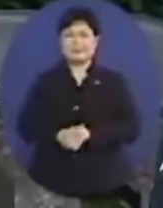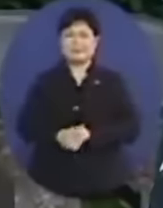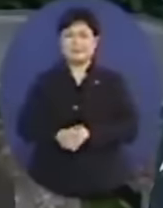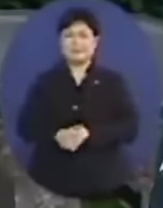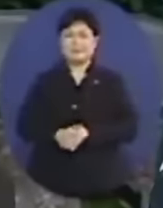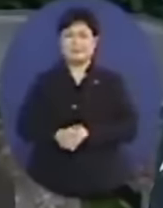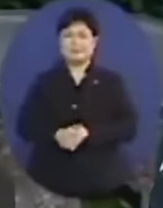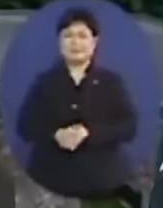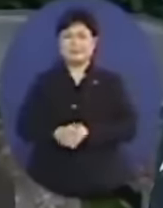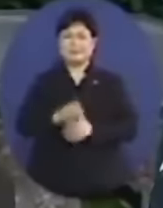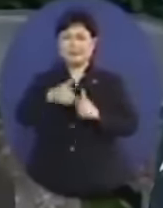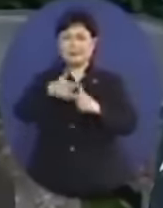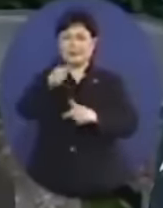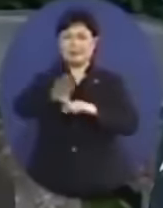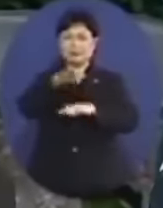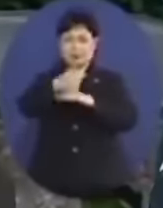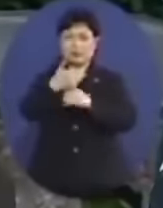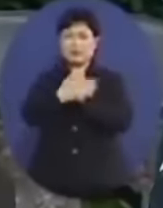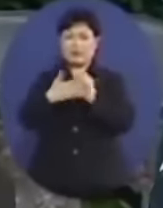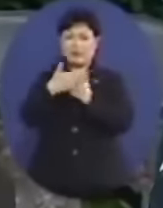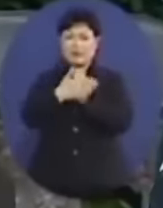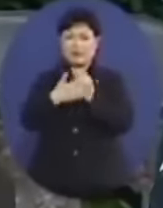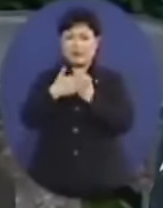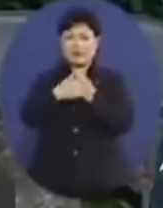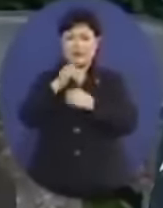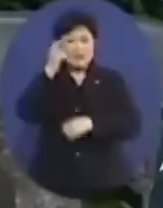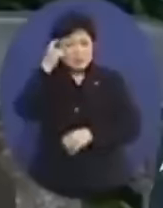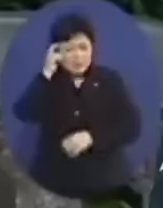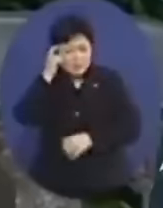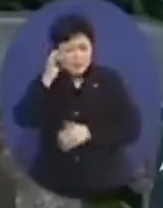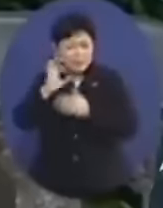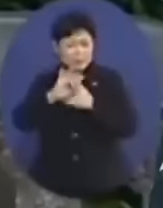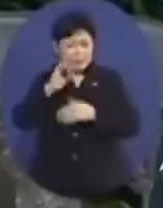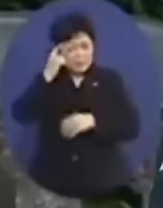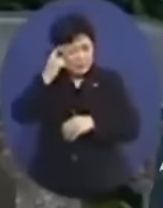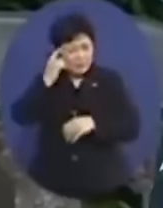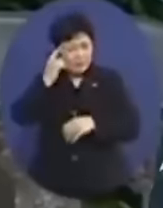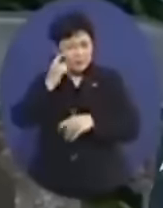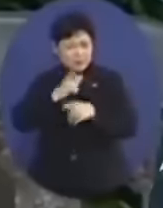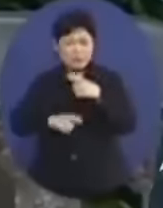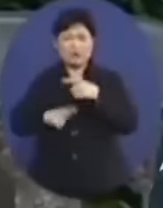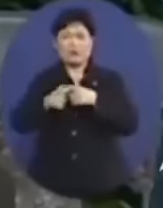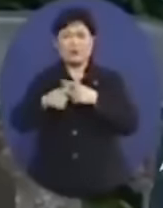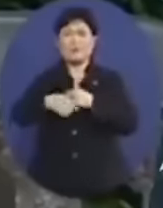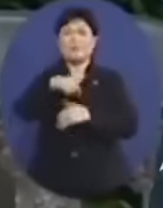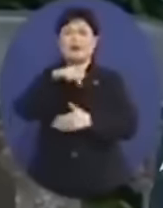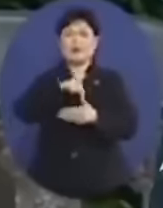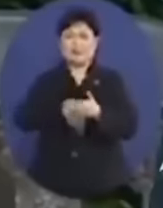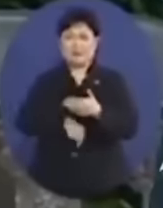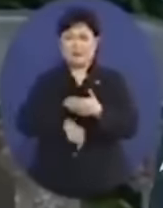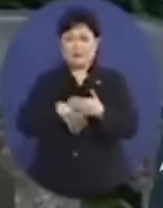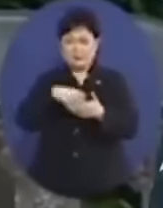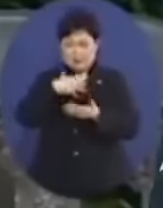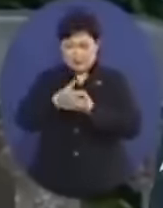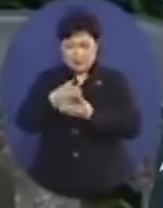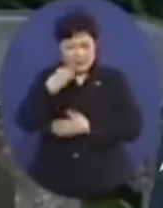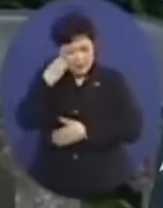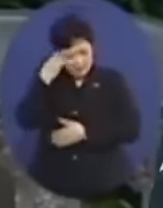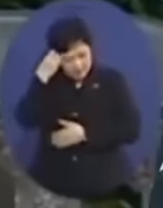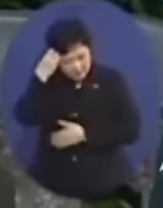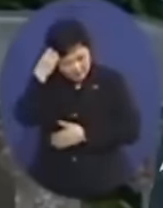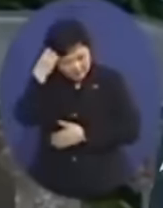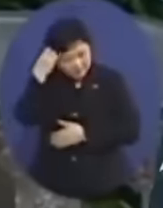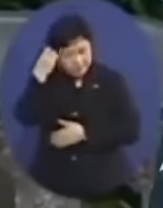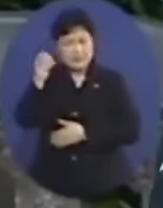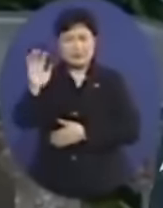아멘이 예수 그리스도의 은혜는 생각하면 생각할수록 마음이 더 감격에 넘치게 되는